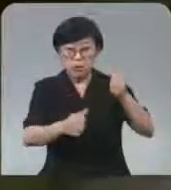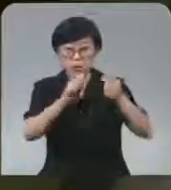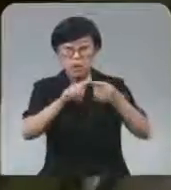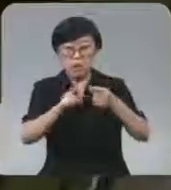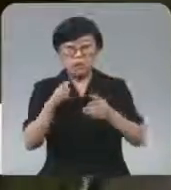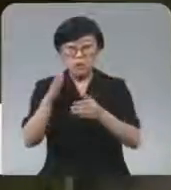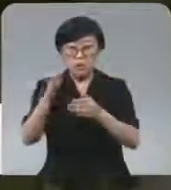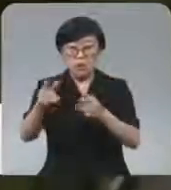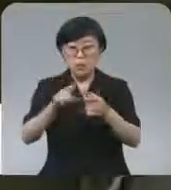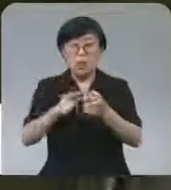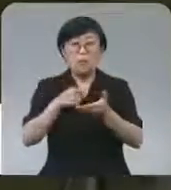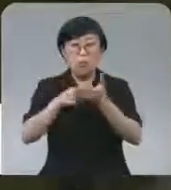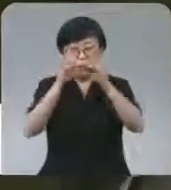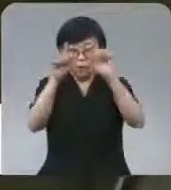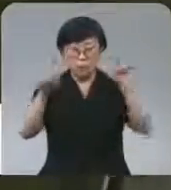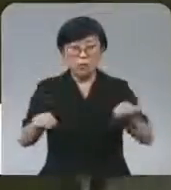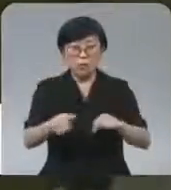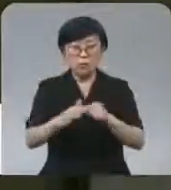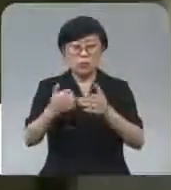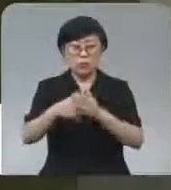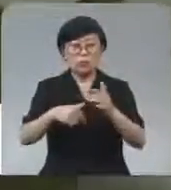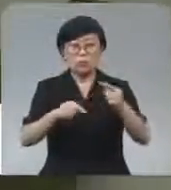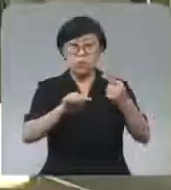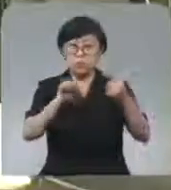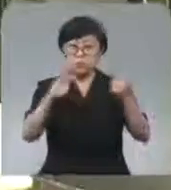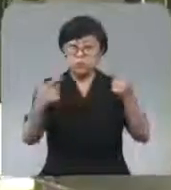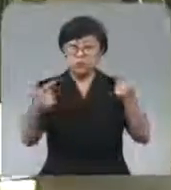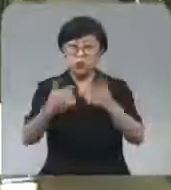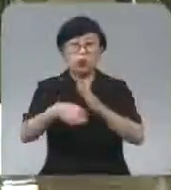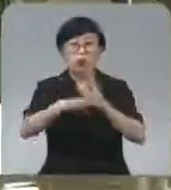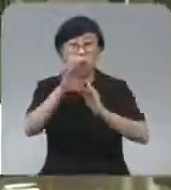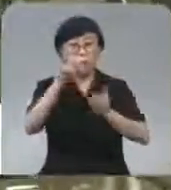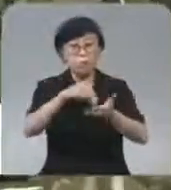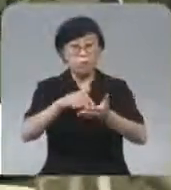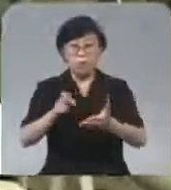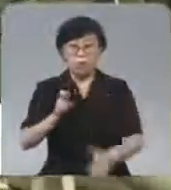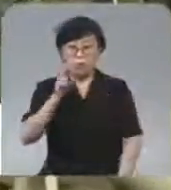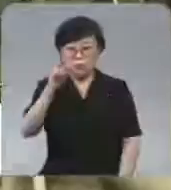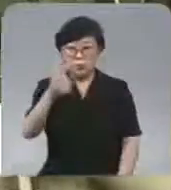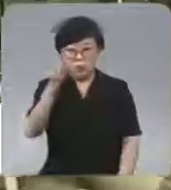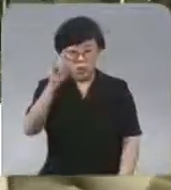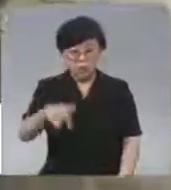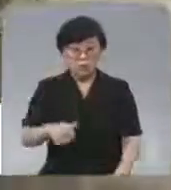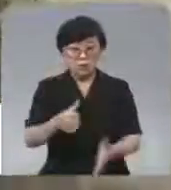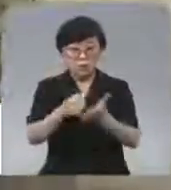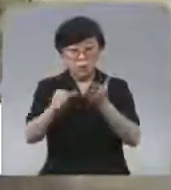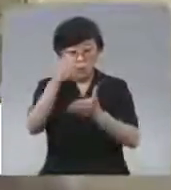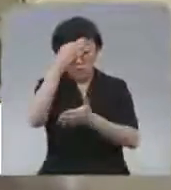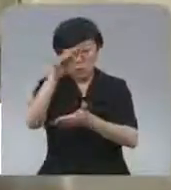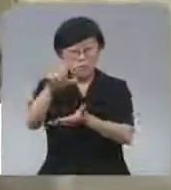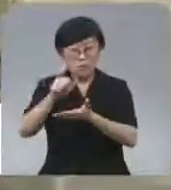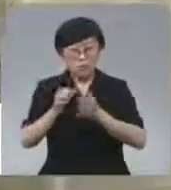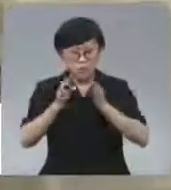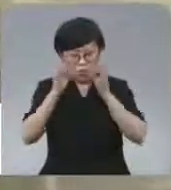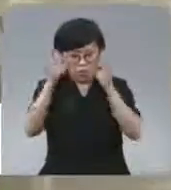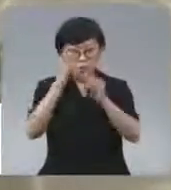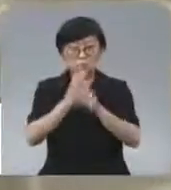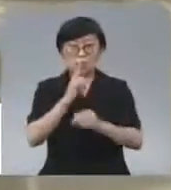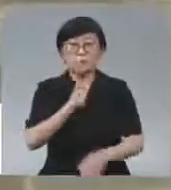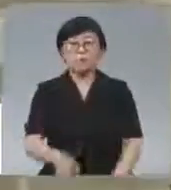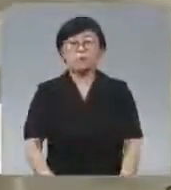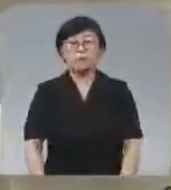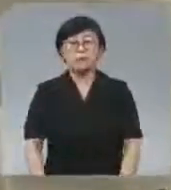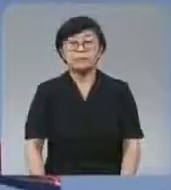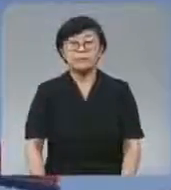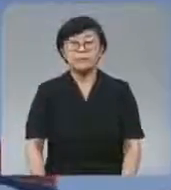ủy ban cấm vẫn Bắc Triều Tiên thuộc Liên Hợp Quốc phân tích miền Bắc vẫn đang nỗ lực để nhập linh kiện và công nghệ liên quan tới hạt nhân và tên lửa đạn đạo